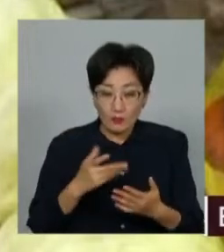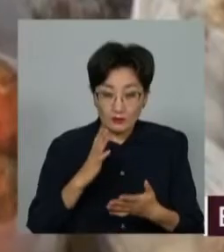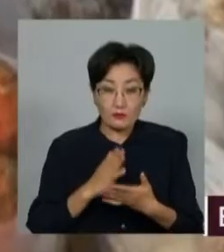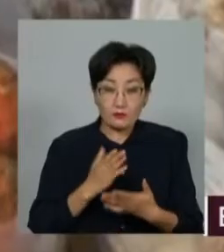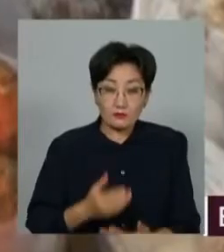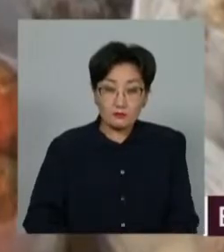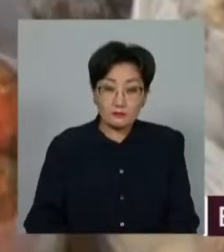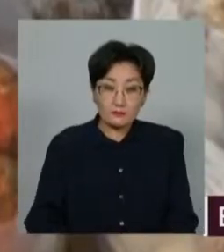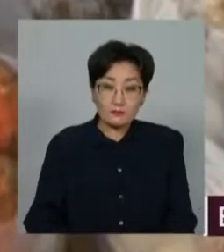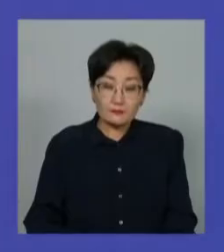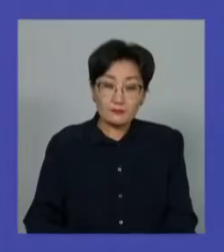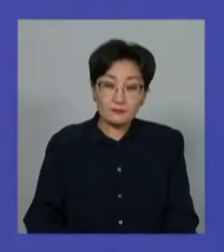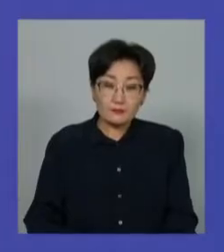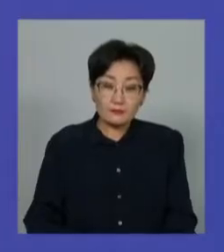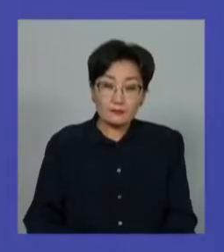қымбаттаған.